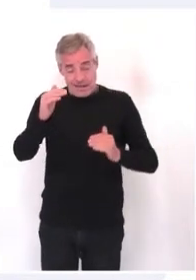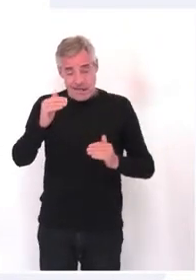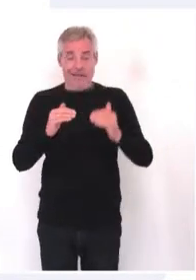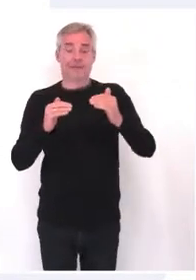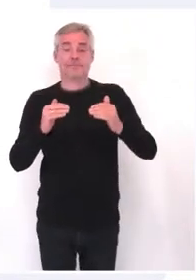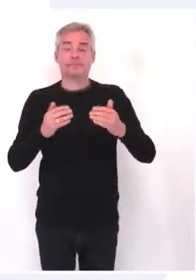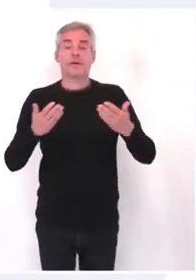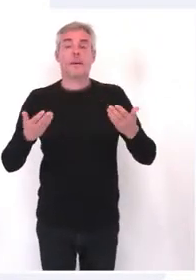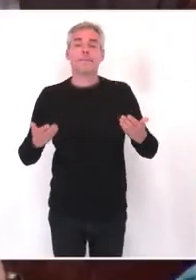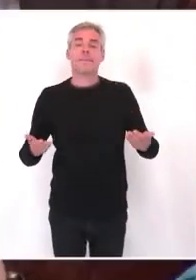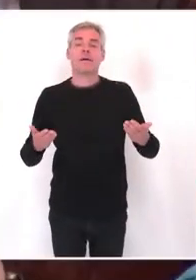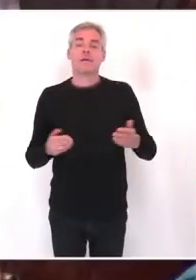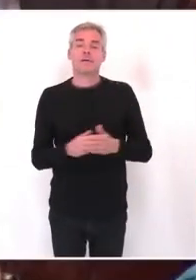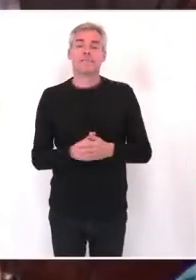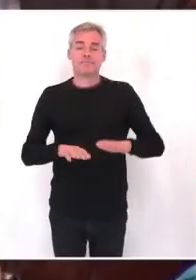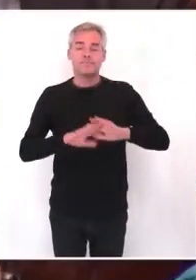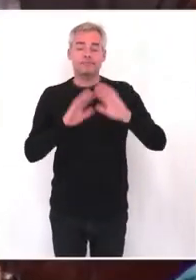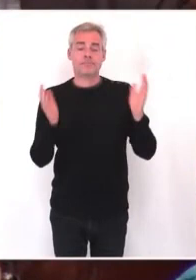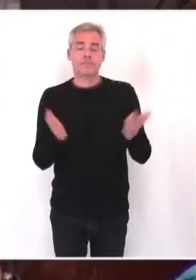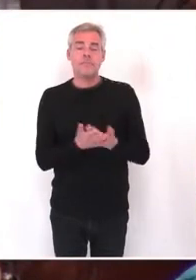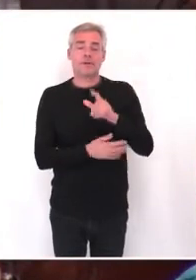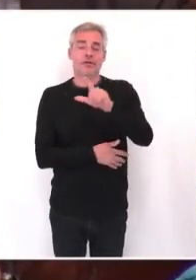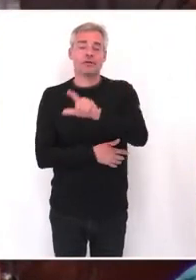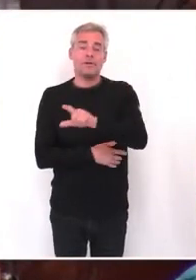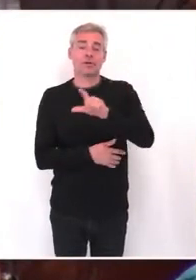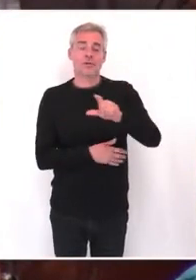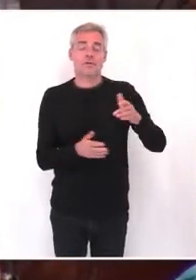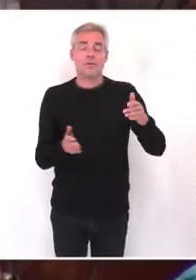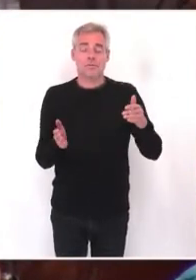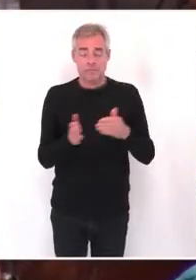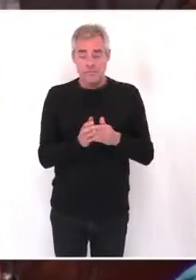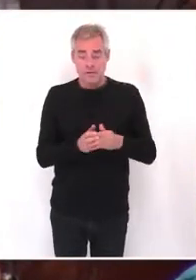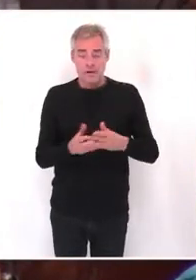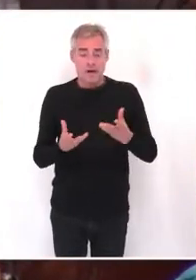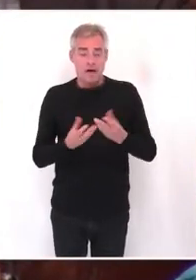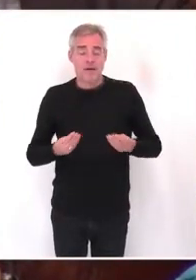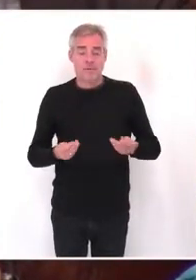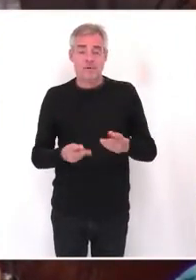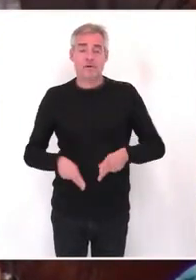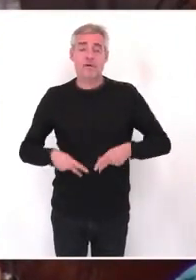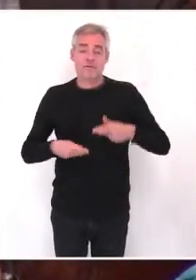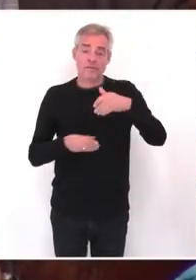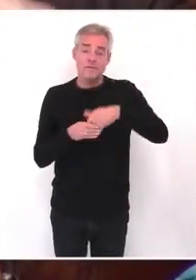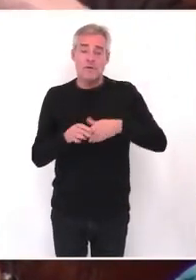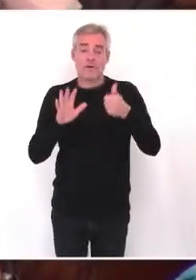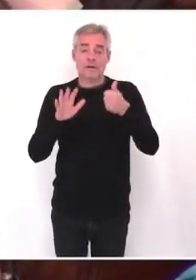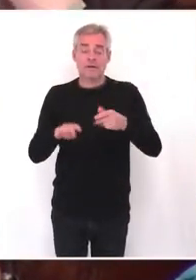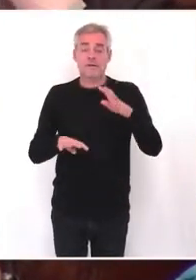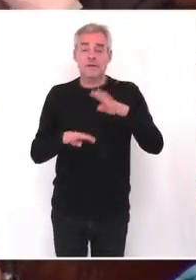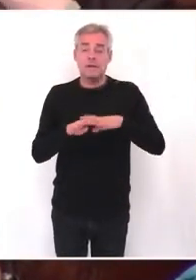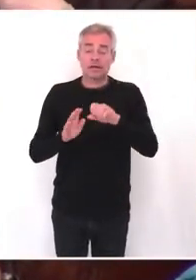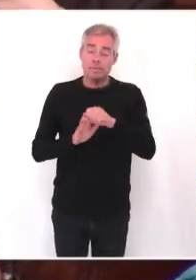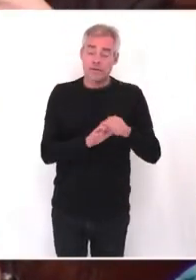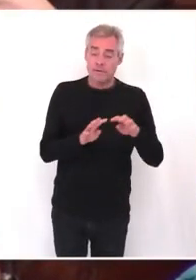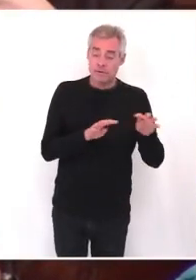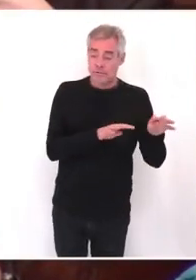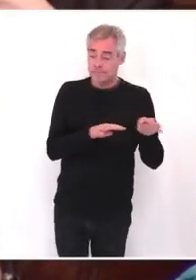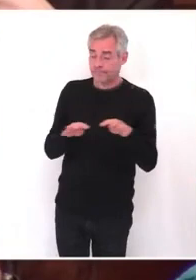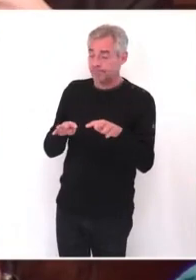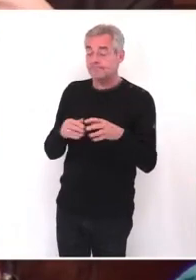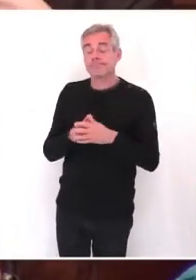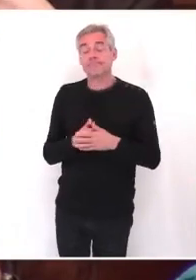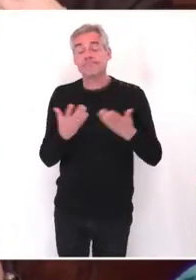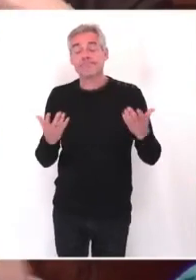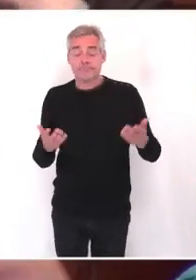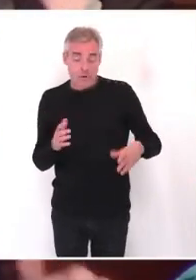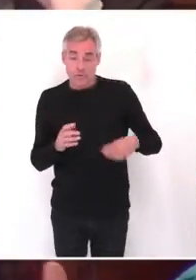donc maintenant vers nos près de 22 000 habitants vivant dans nos 6 quartiers prioritaires que nous nous tournons. Nous allons